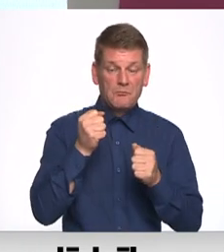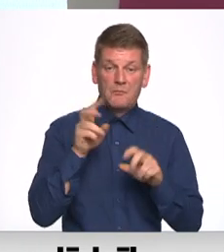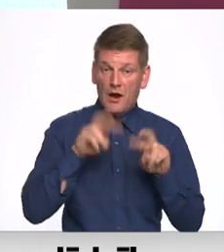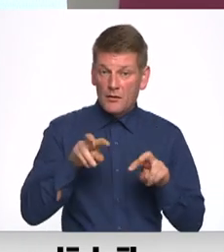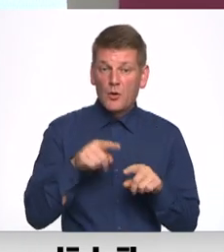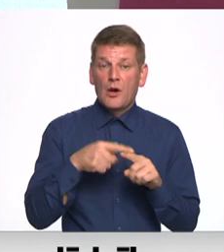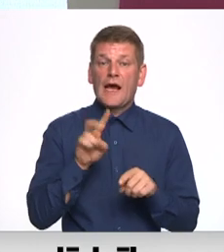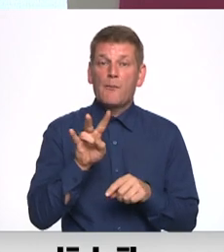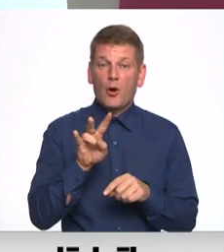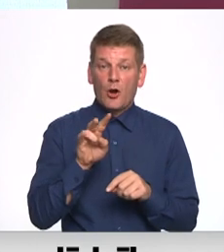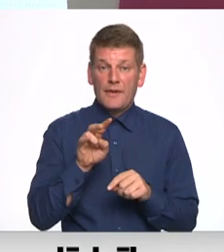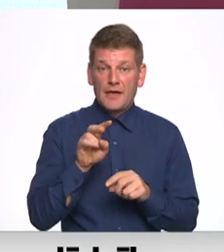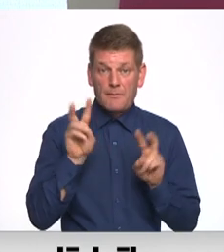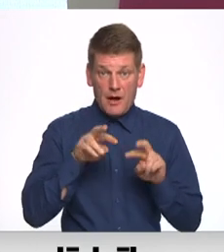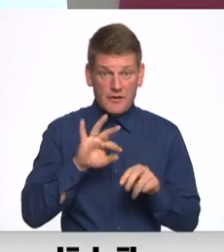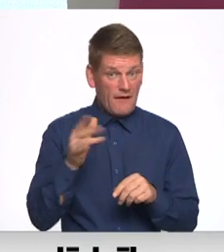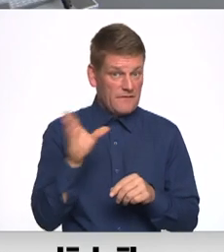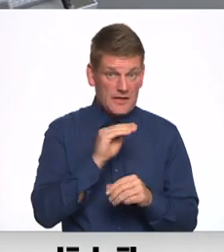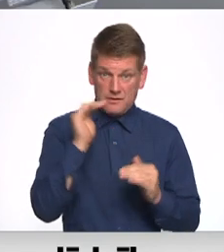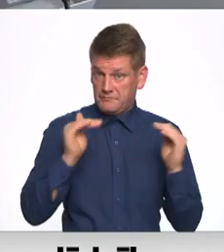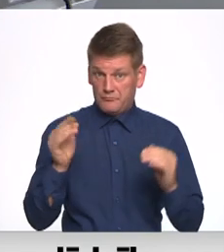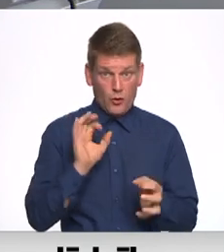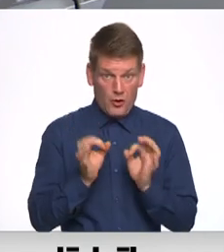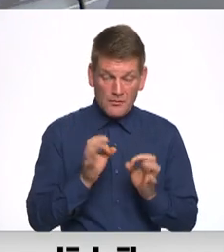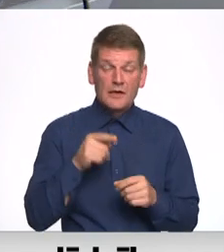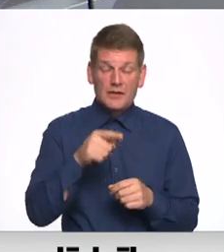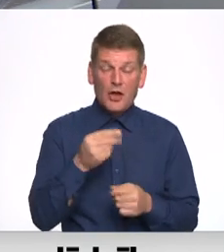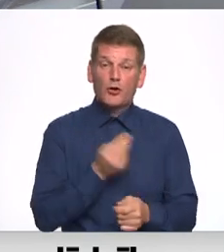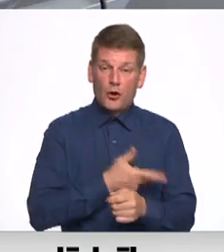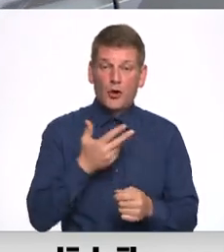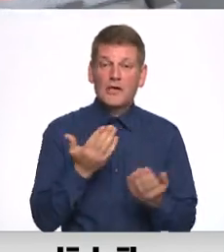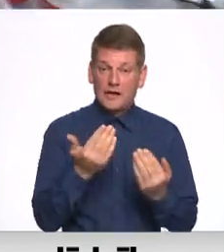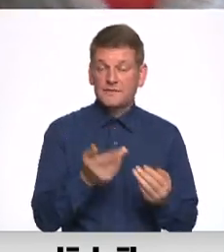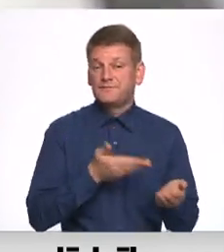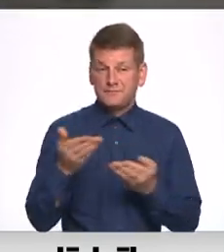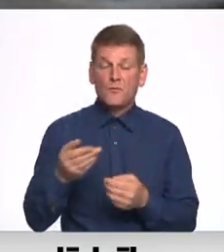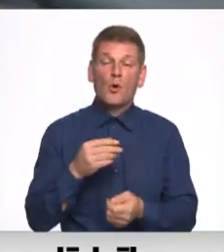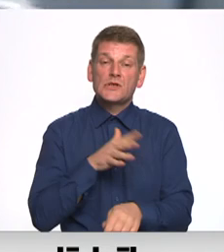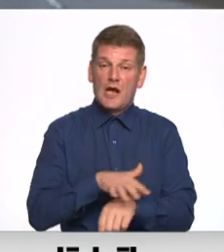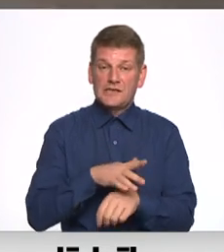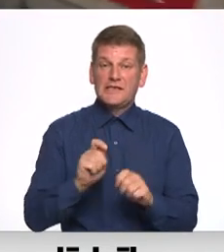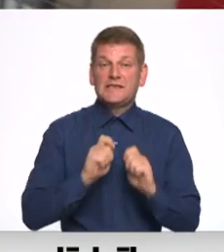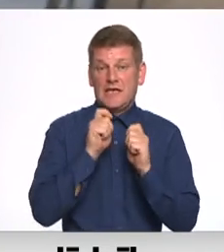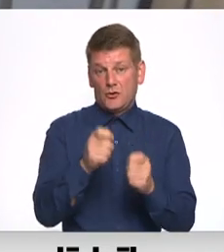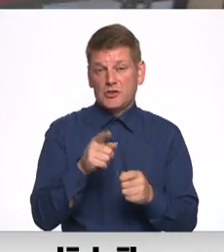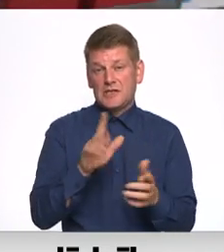arī hemoglobīna pārbaude. Ja visi rādītāji ir labi, tad donors aicināts doties uz asins ziedošanu, kas aizņem